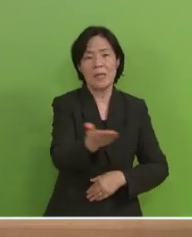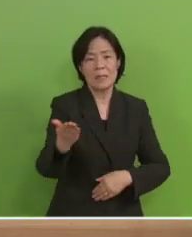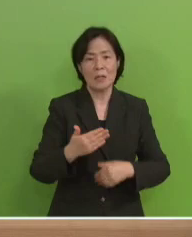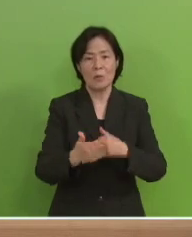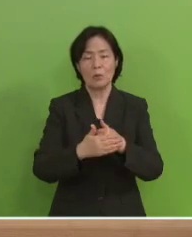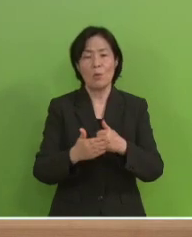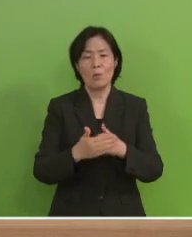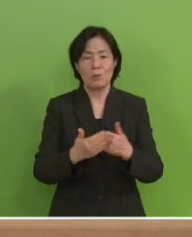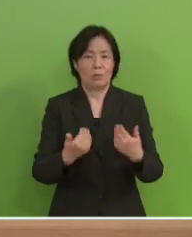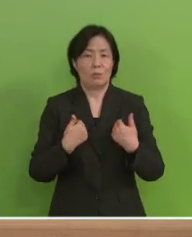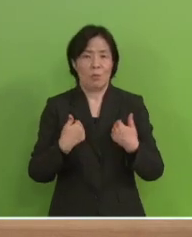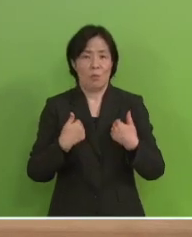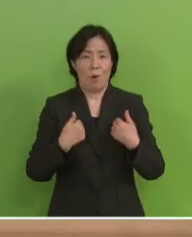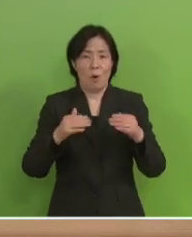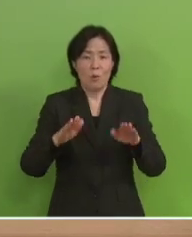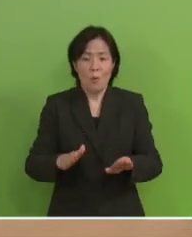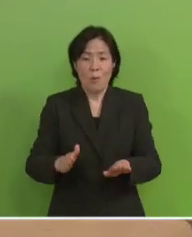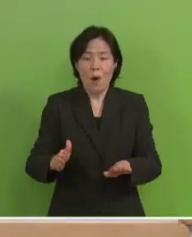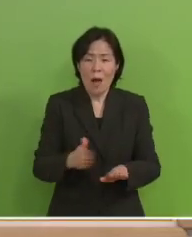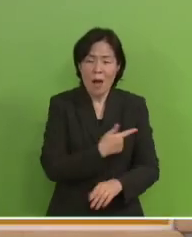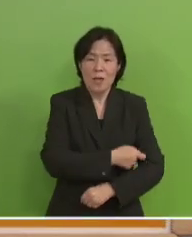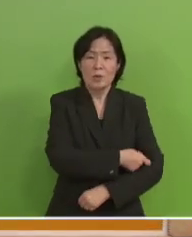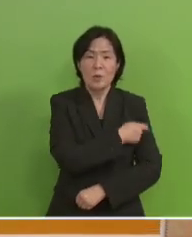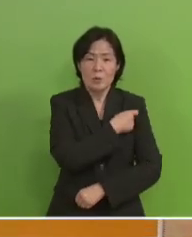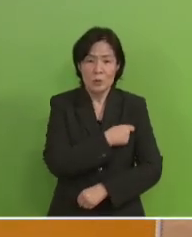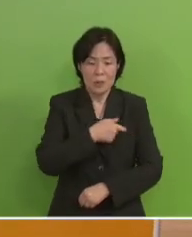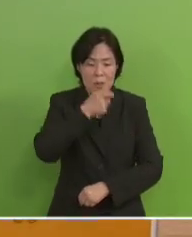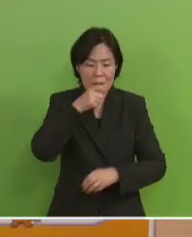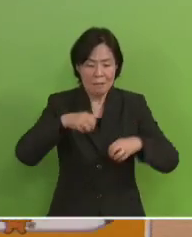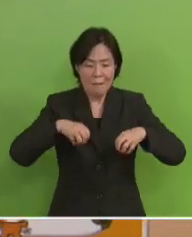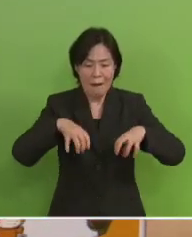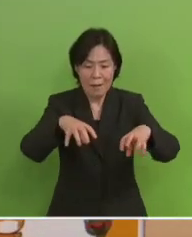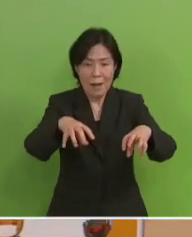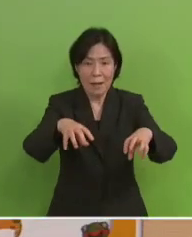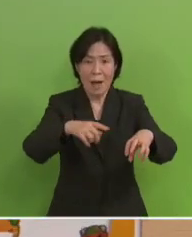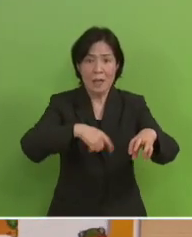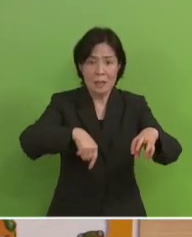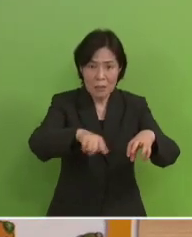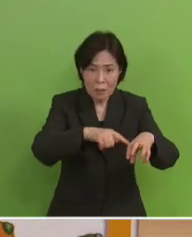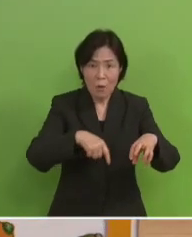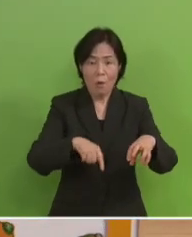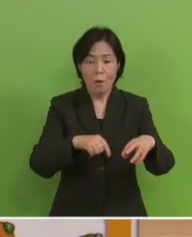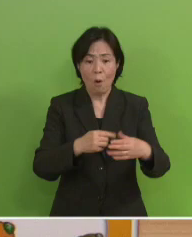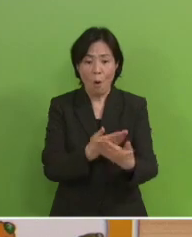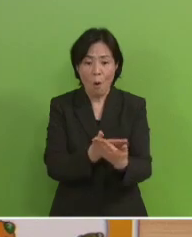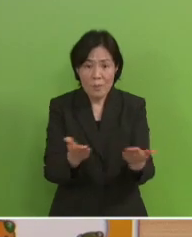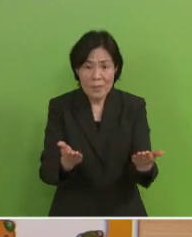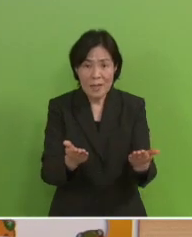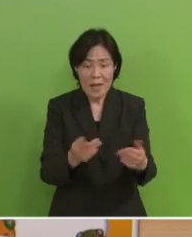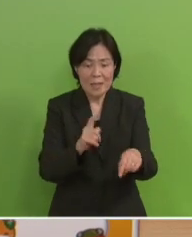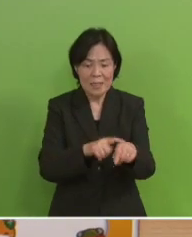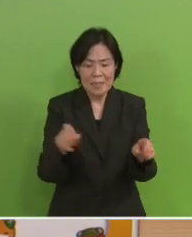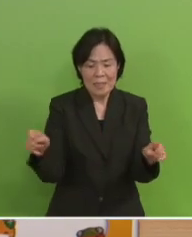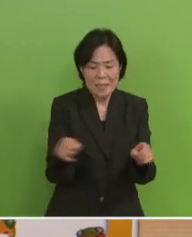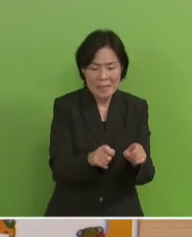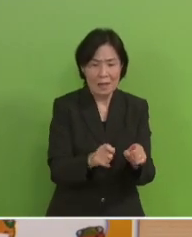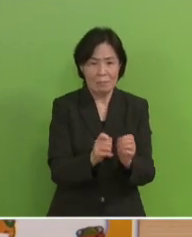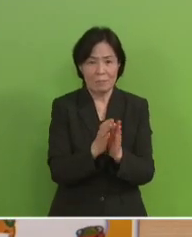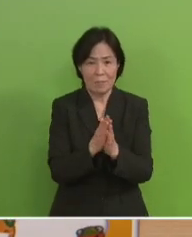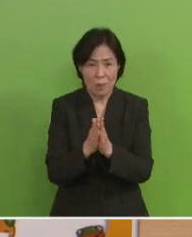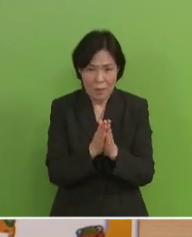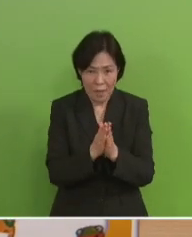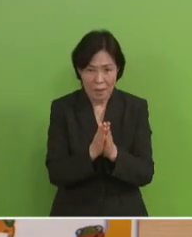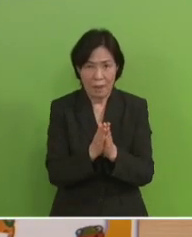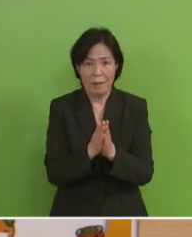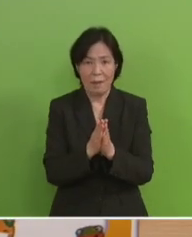が必要で影響からの特に繁華街の対象となるお店の時短要請これは